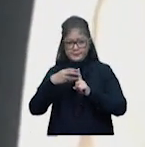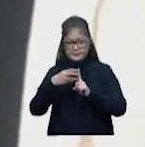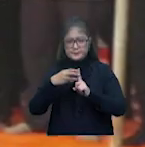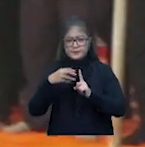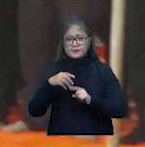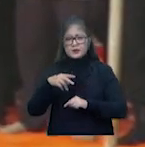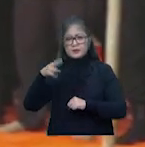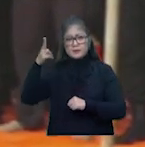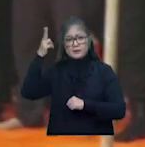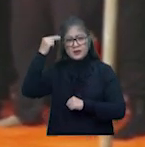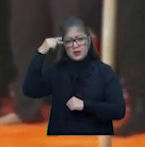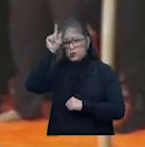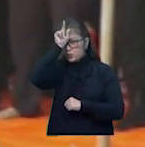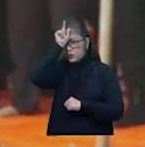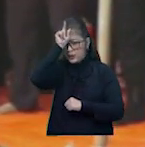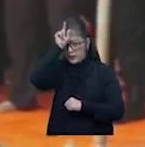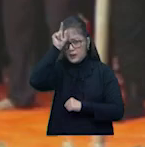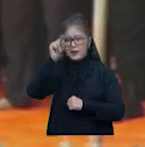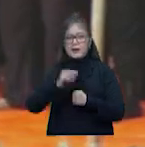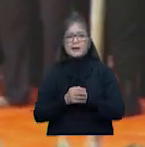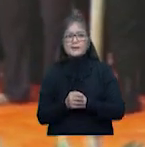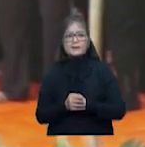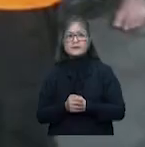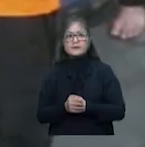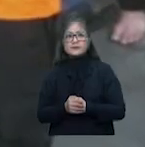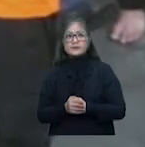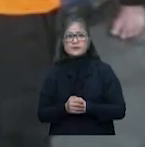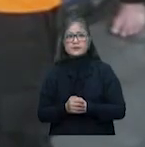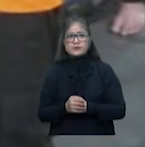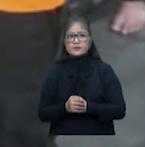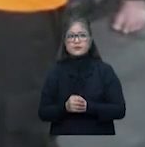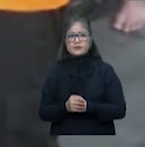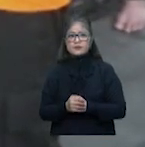setempat. Dari Banyumas, Jawa Tengah, Saladin Ayubi, iNews melaporkan.